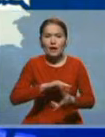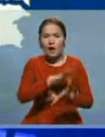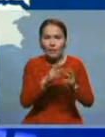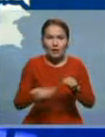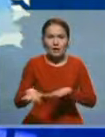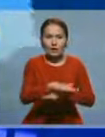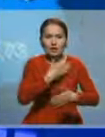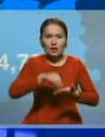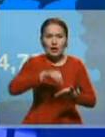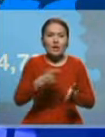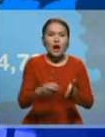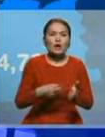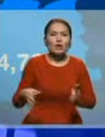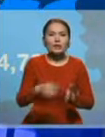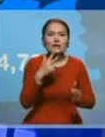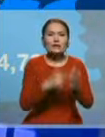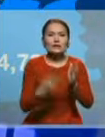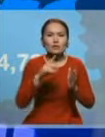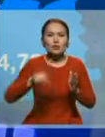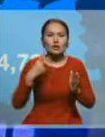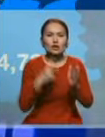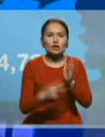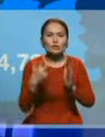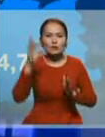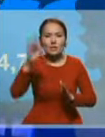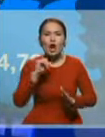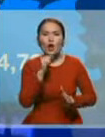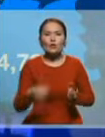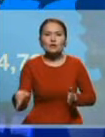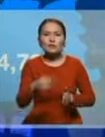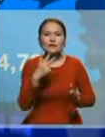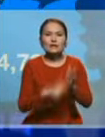қатысқан. Қарағанды облысында 84,73%, Қостанай облысында